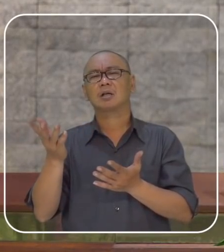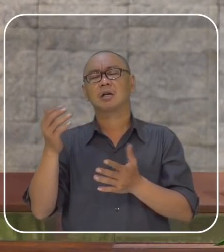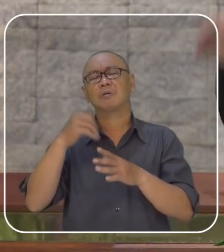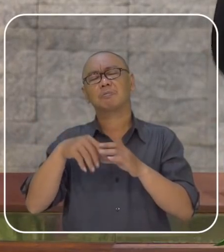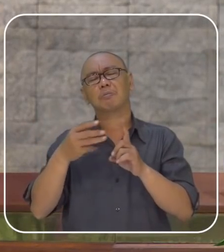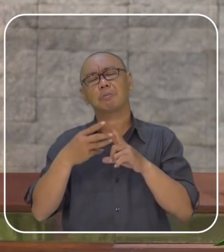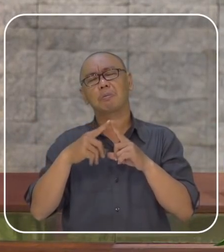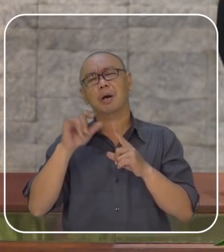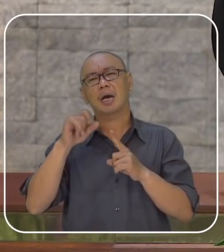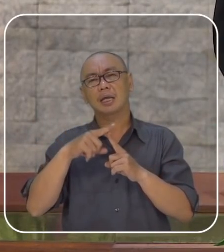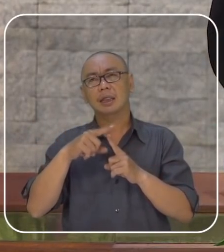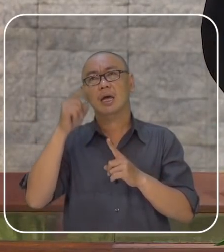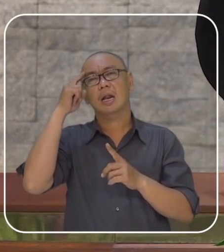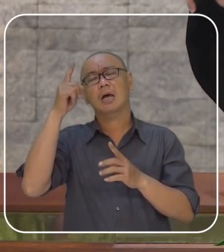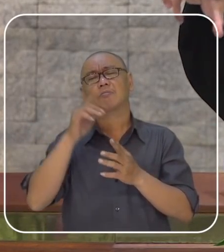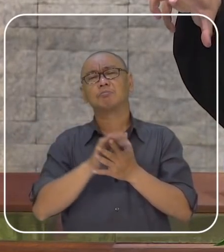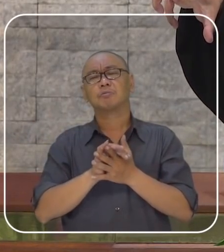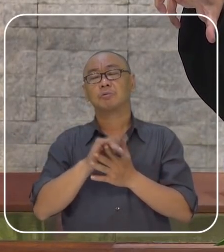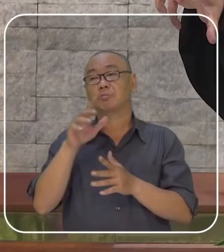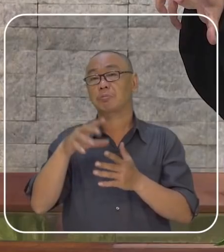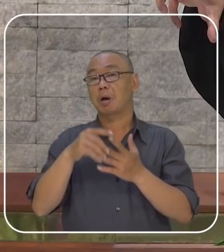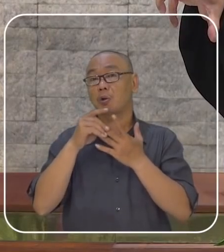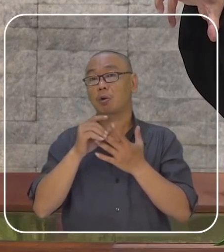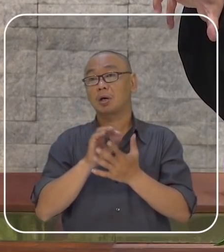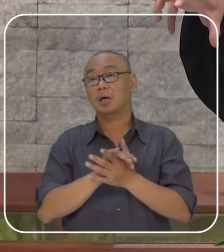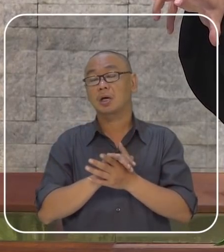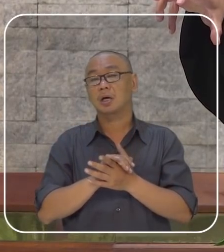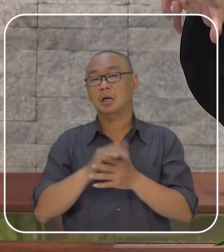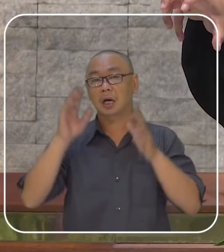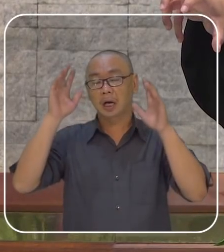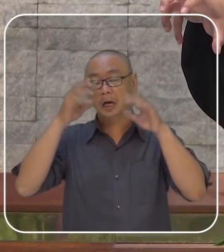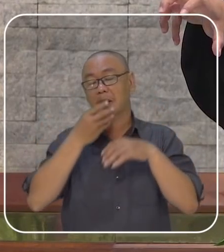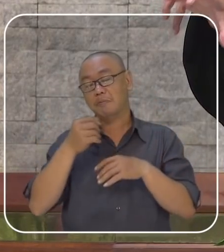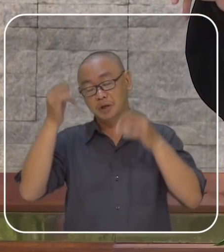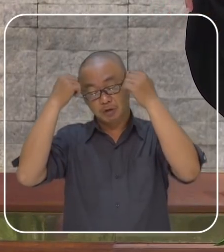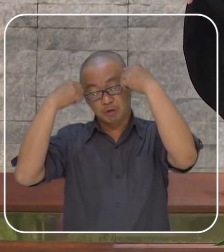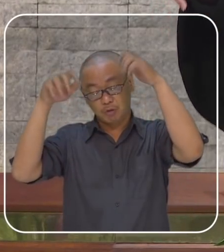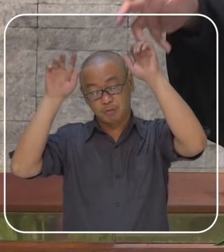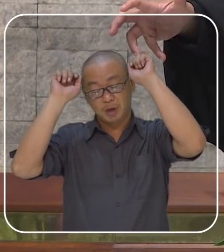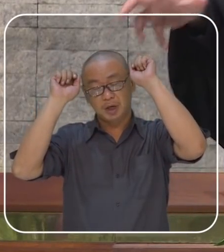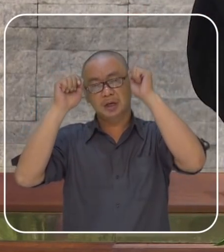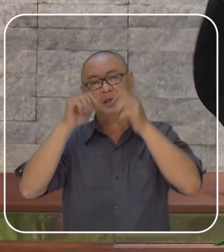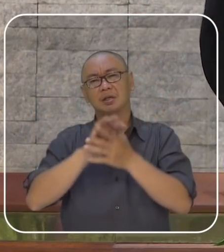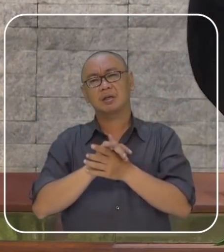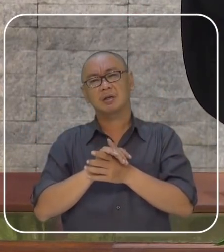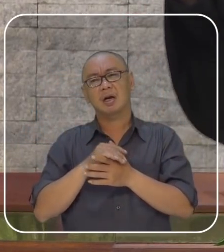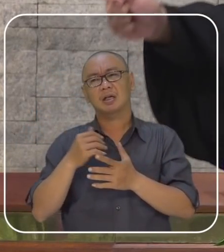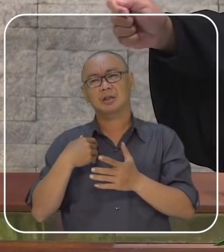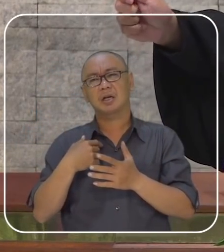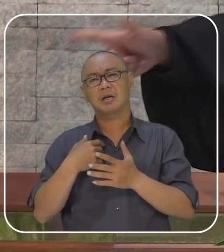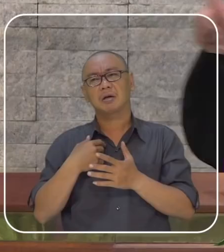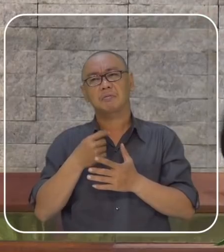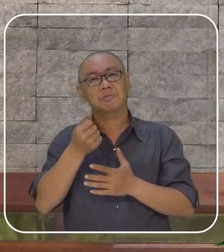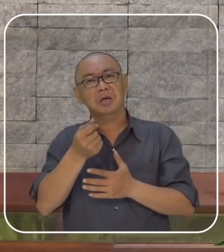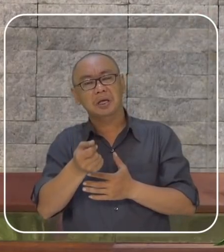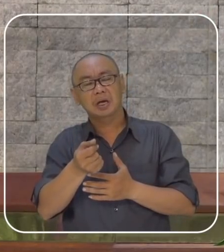bait Allah. Kalau kemudian dibawa kambing domba, lalu diperiksa dulu, ada biaya